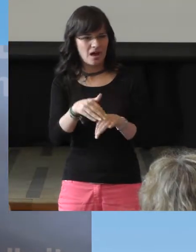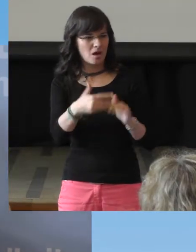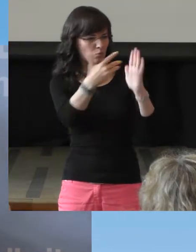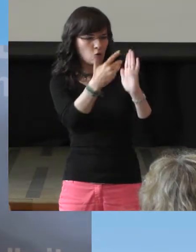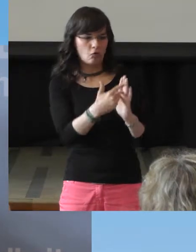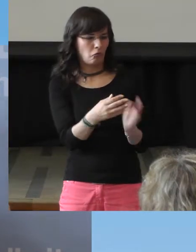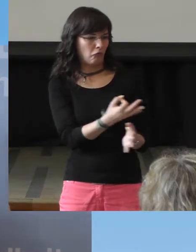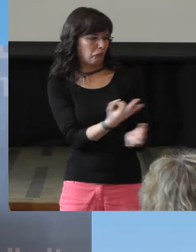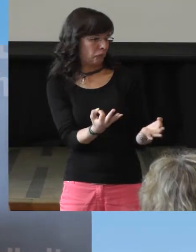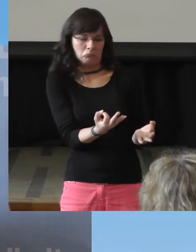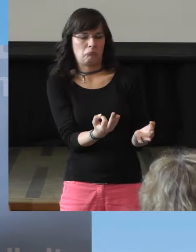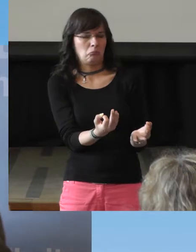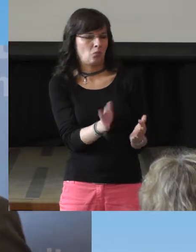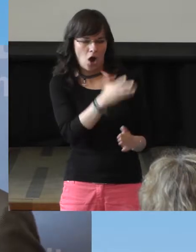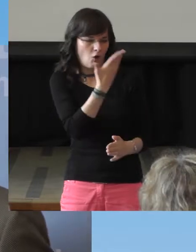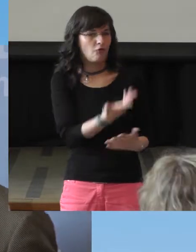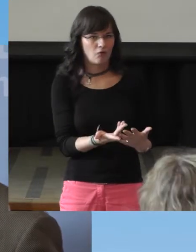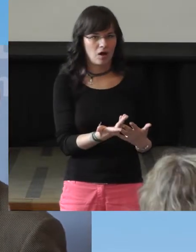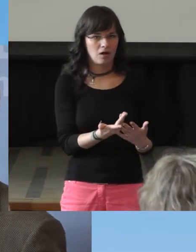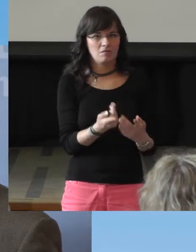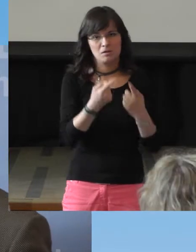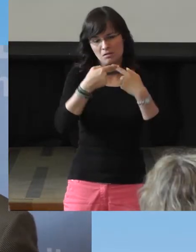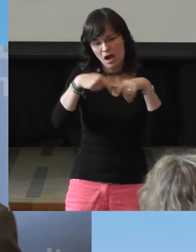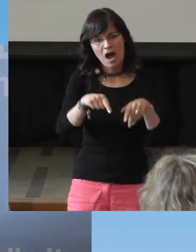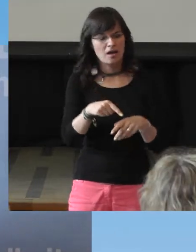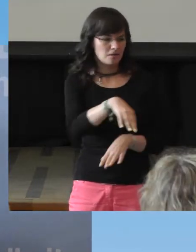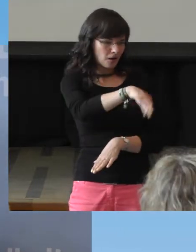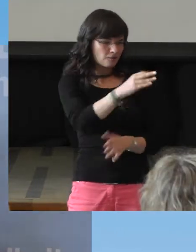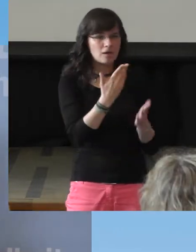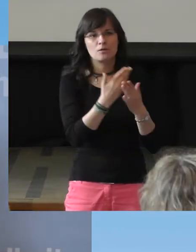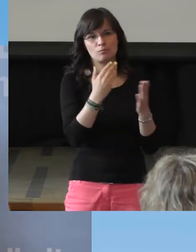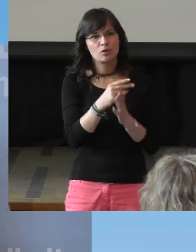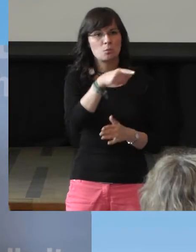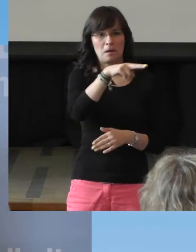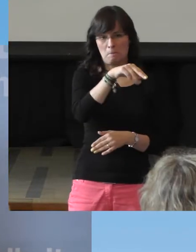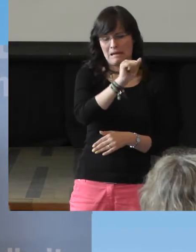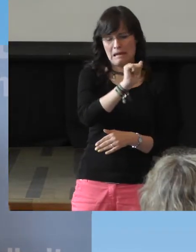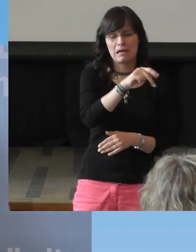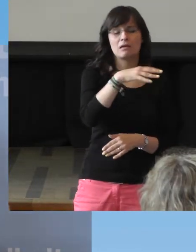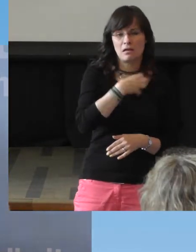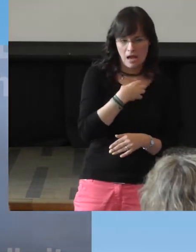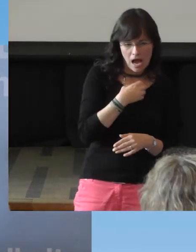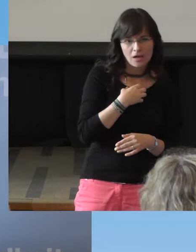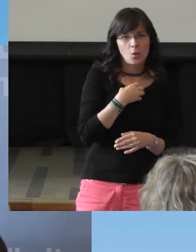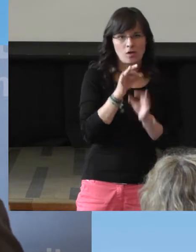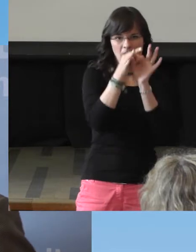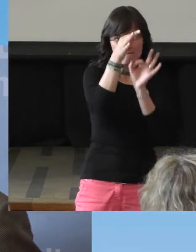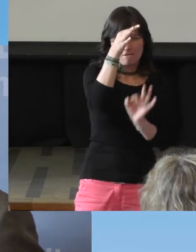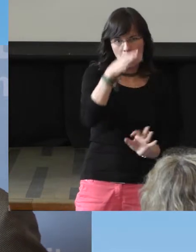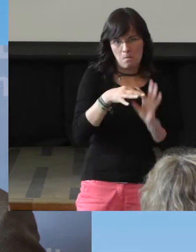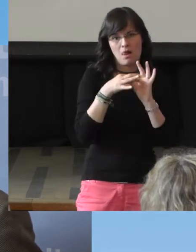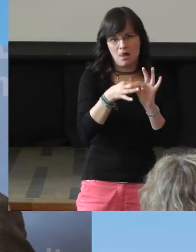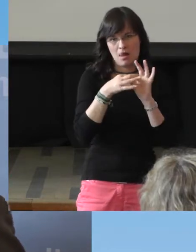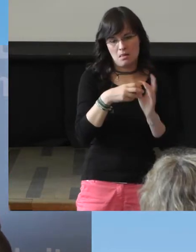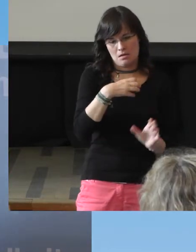Phänomene, kann man an eine Polyneuropathie denken oder spinale Syndrome oder letzten Endes beides liegt vor.